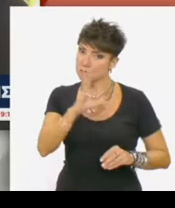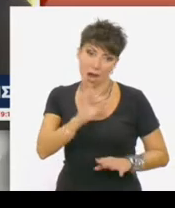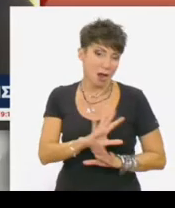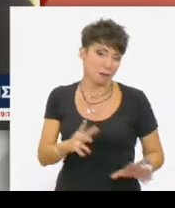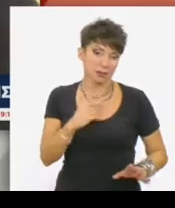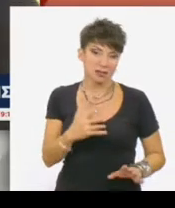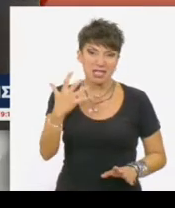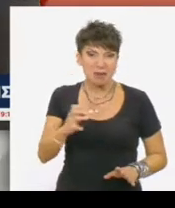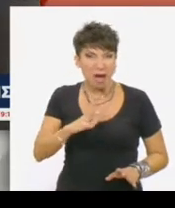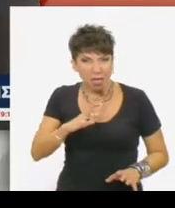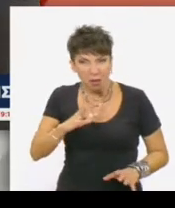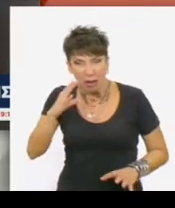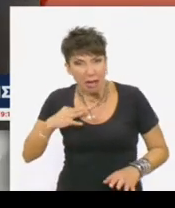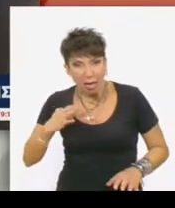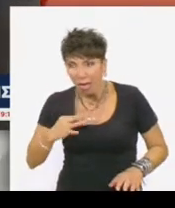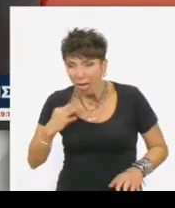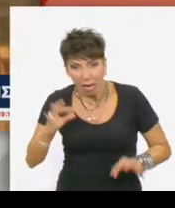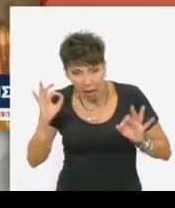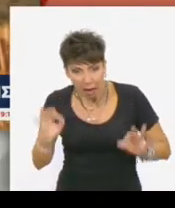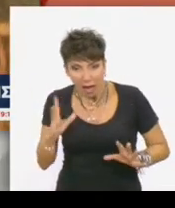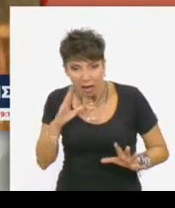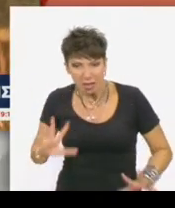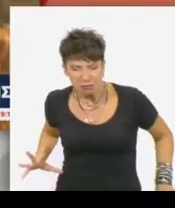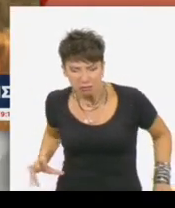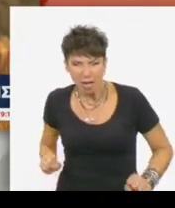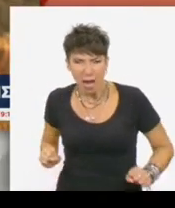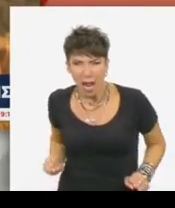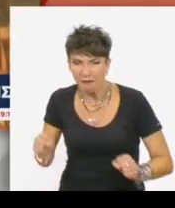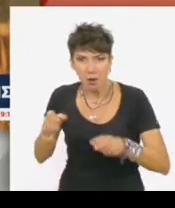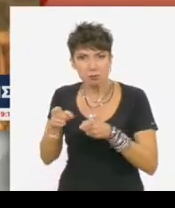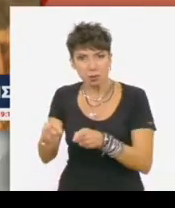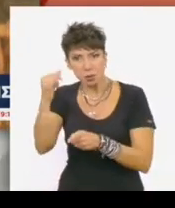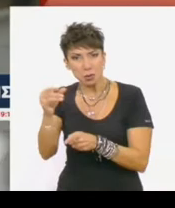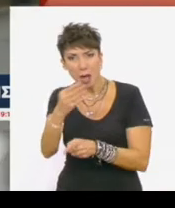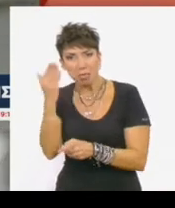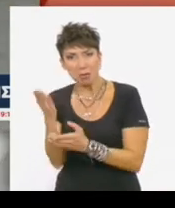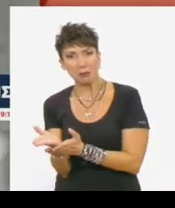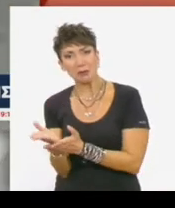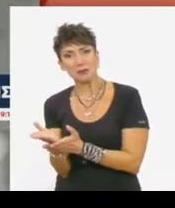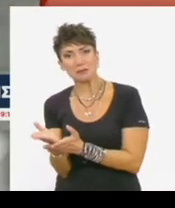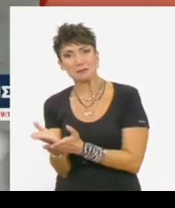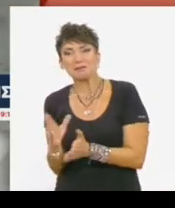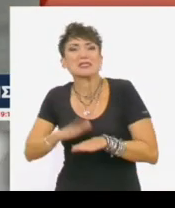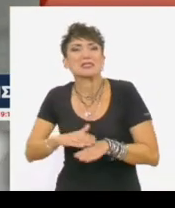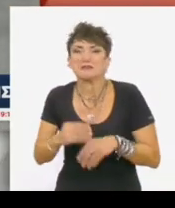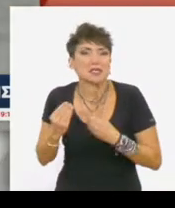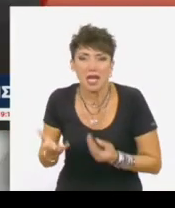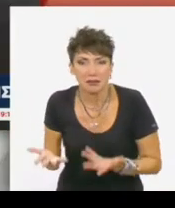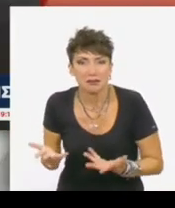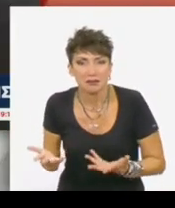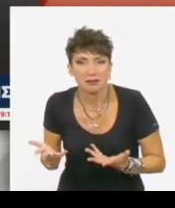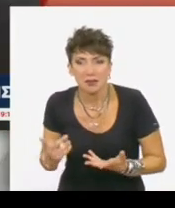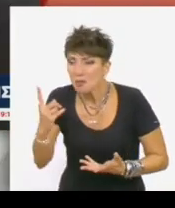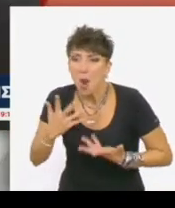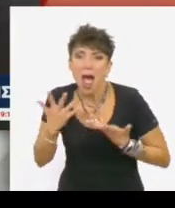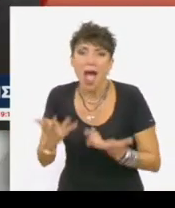υπάρχουν ακόμα τέτοιοι άνθρωποι που ξεσπάνε τα νεύρα τους και δεν ξέρω τι άλλο σε αυτά τα ζώα που μόνο